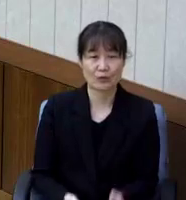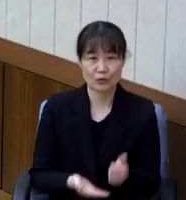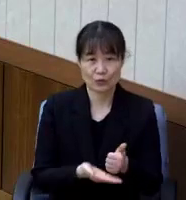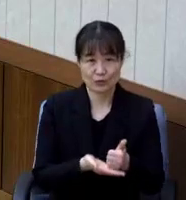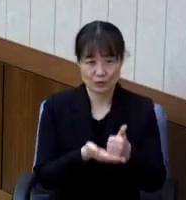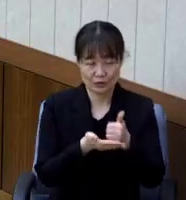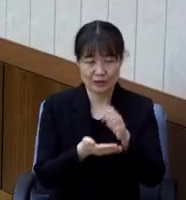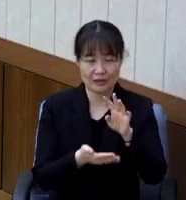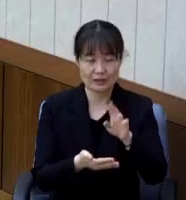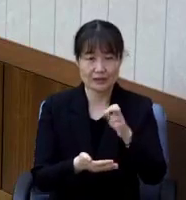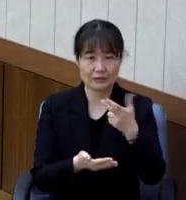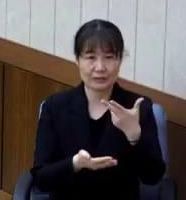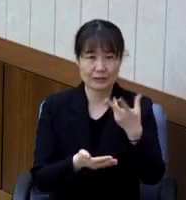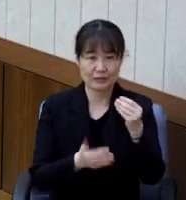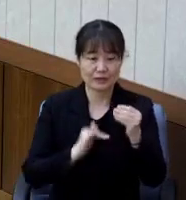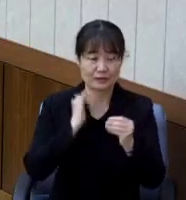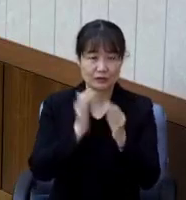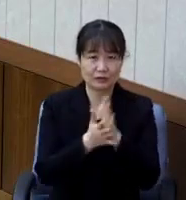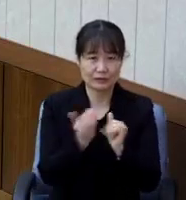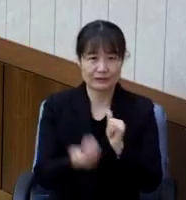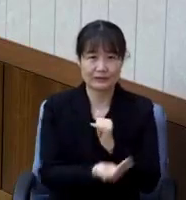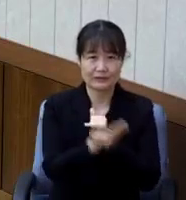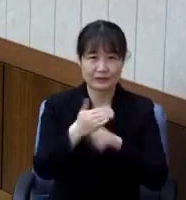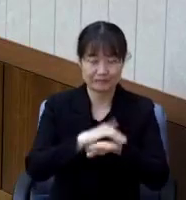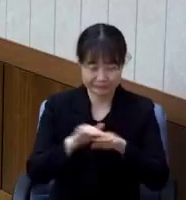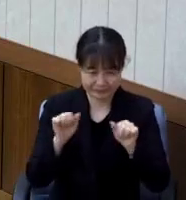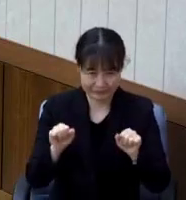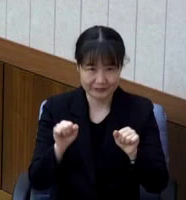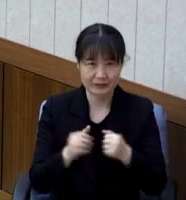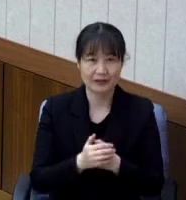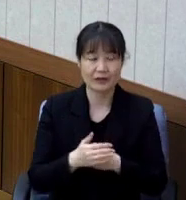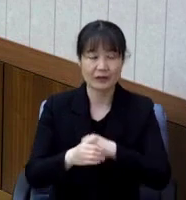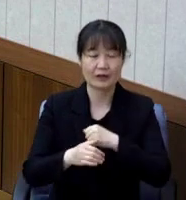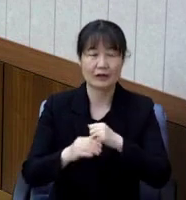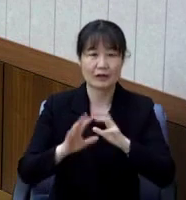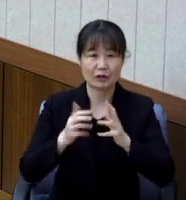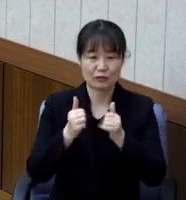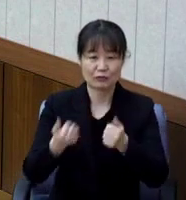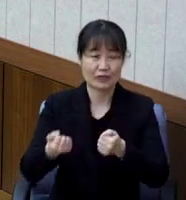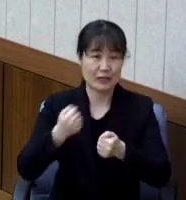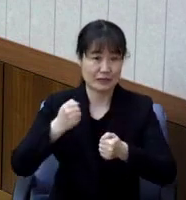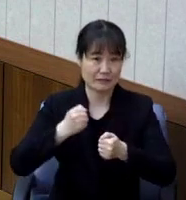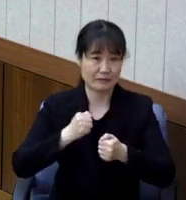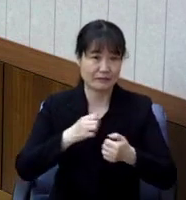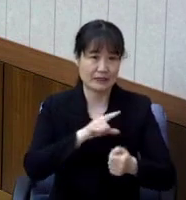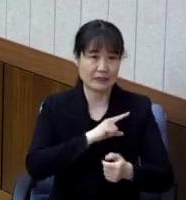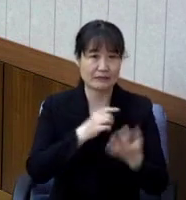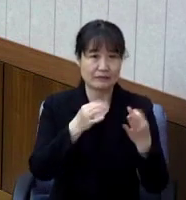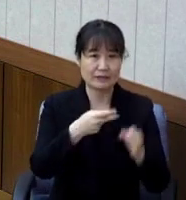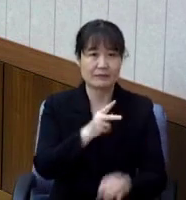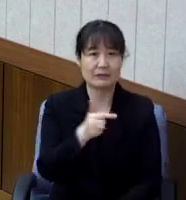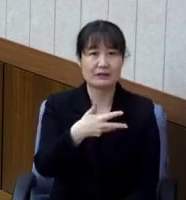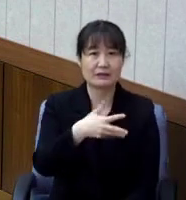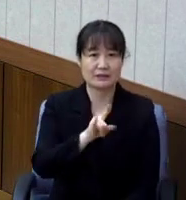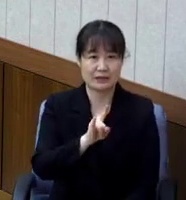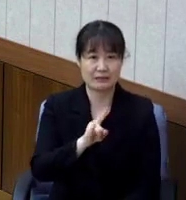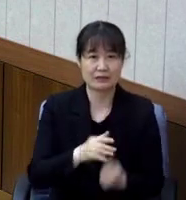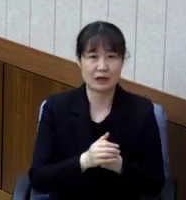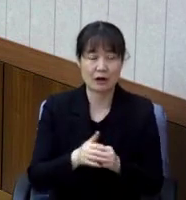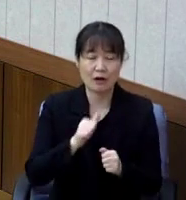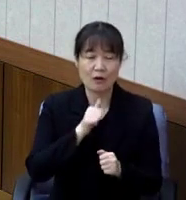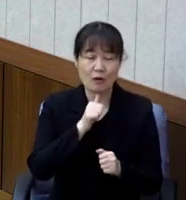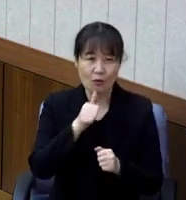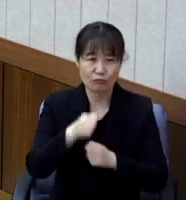존경하는 47만 의정부 시민 여러분, 안녕하십니까? 국민의힘 김연채 의원입니다. 먼저 5분 발언의